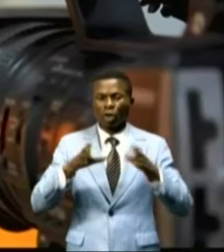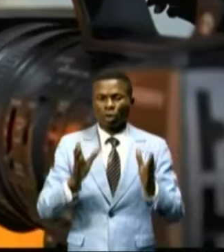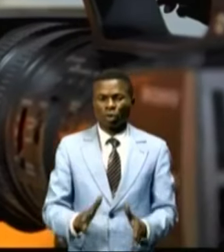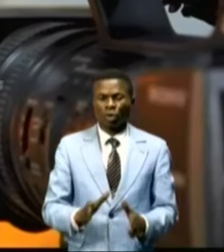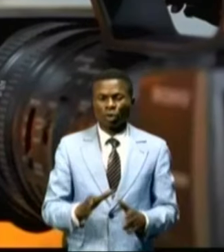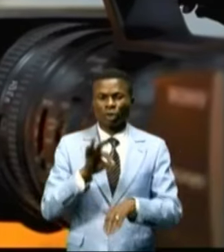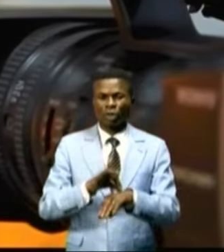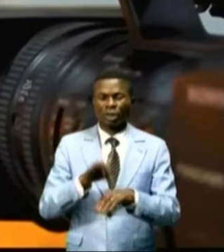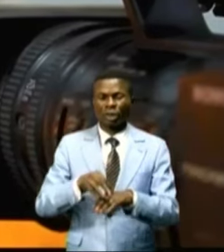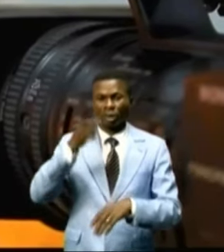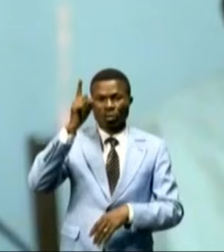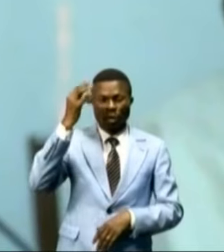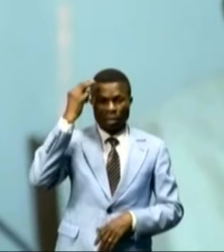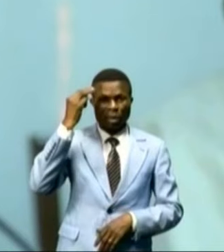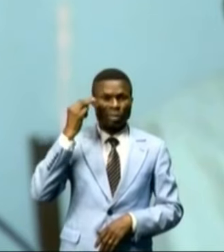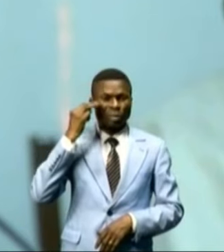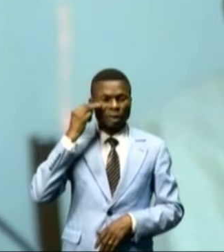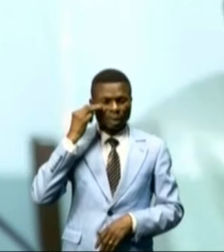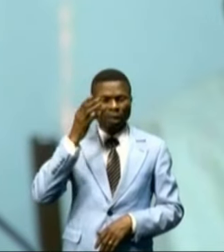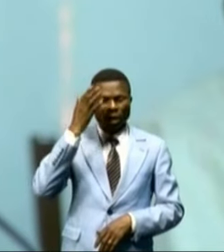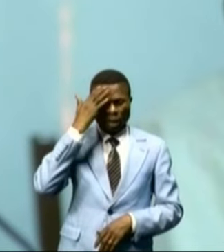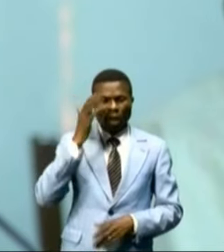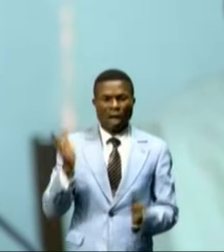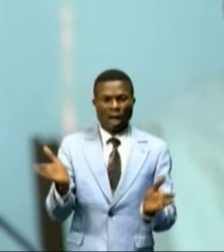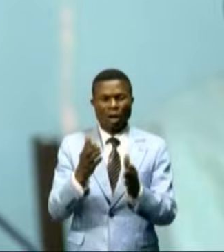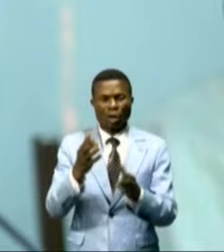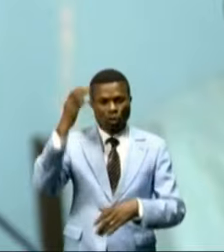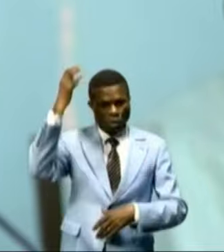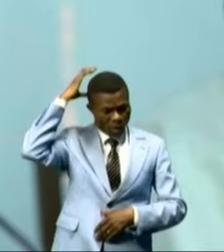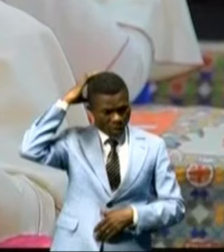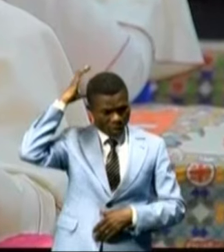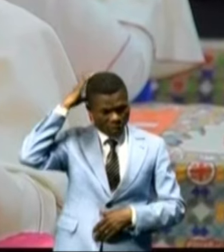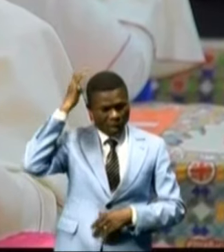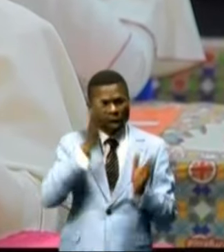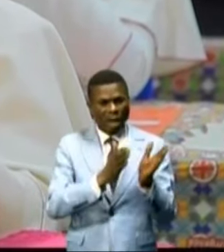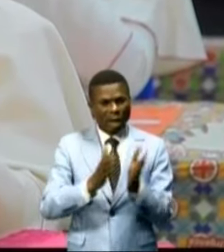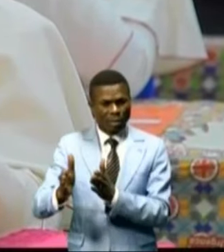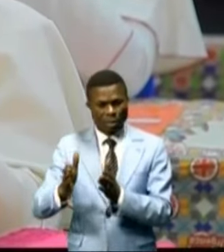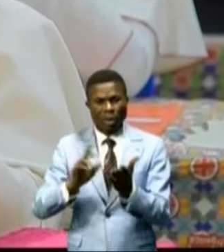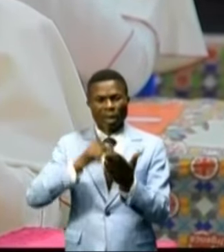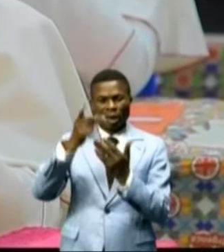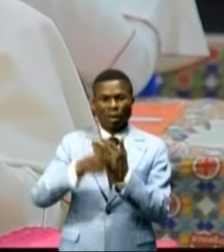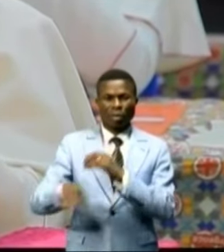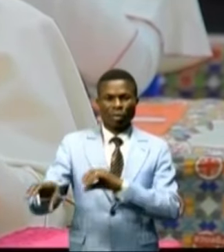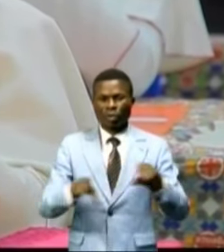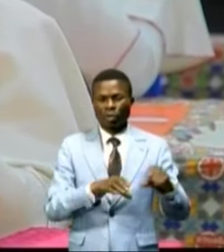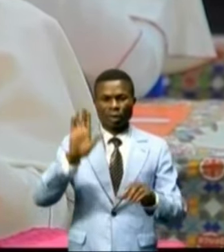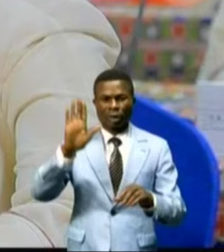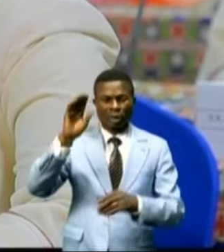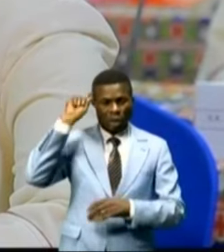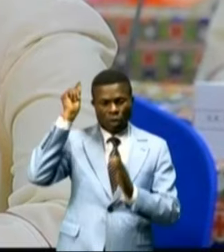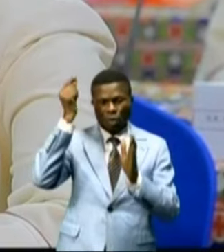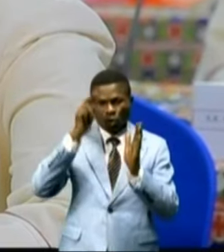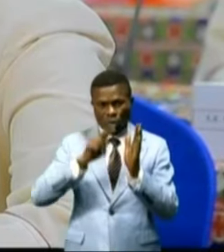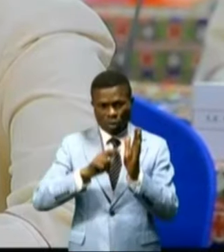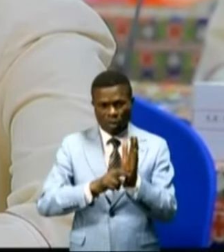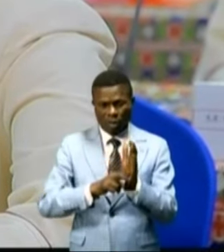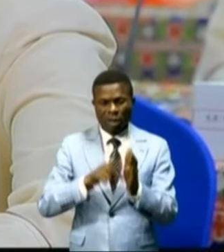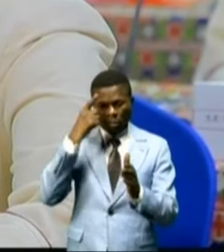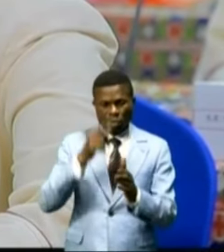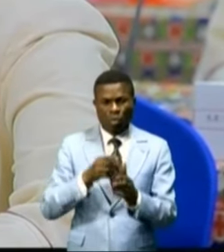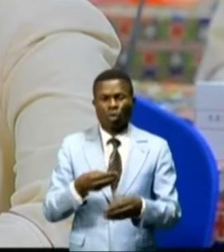pour la première ministre d'édifier les évêques sur ce que prévoit le programme d'action de son gouvernement pour rencontrer